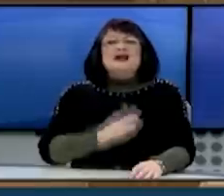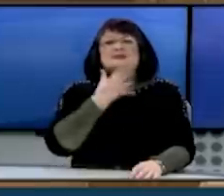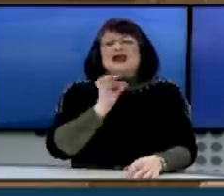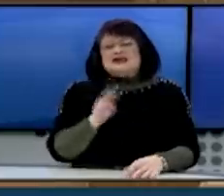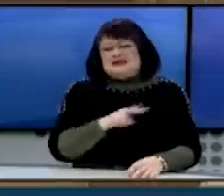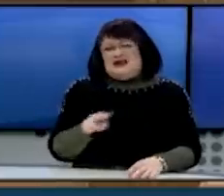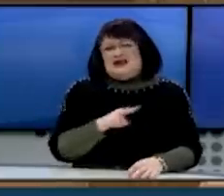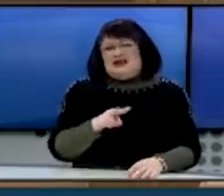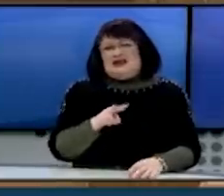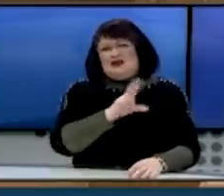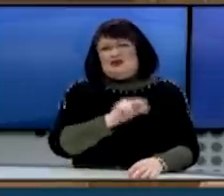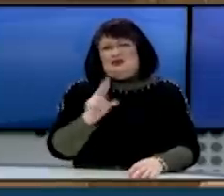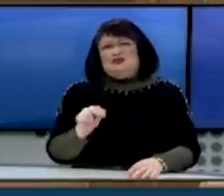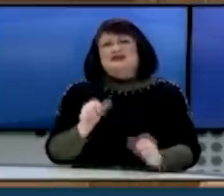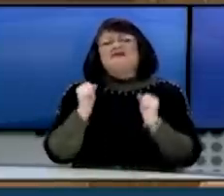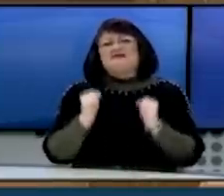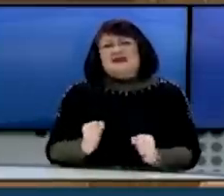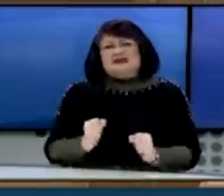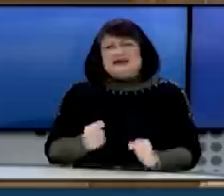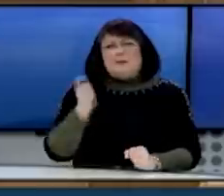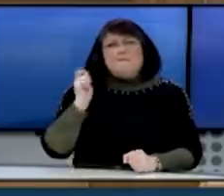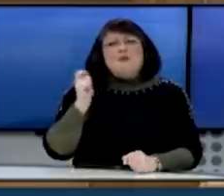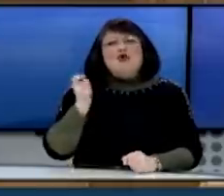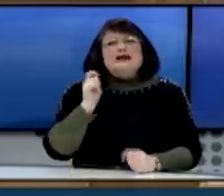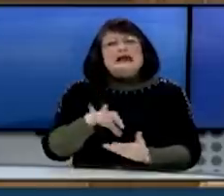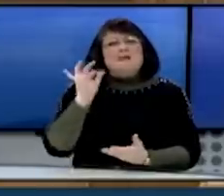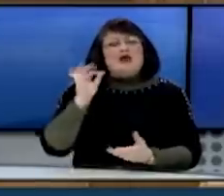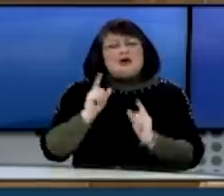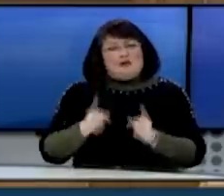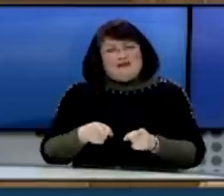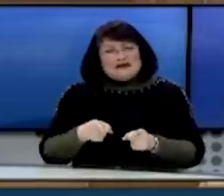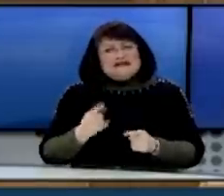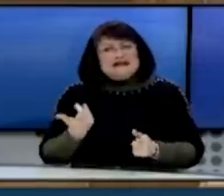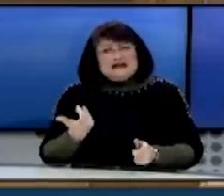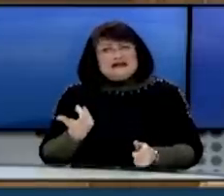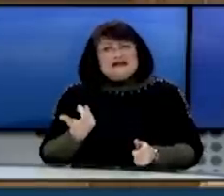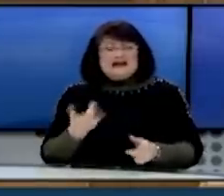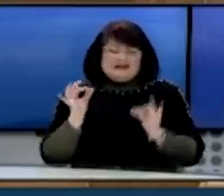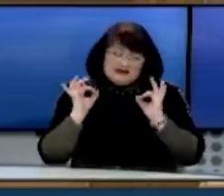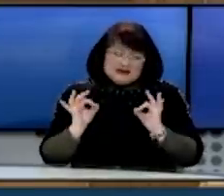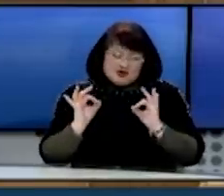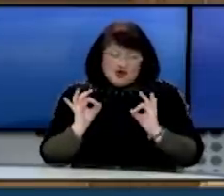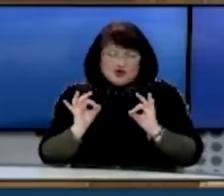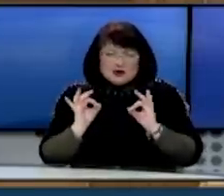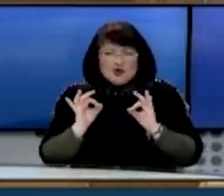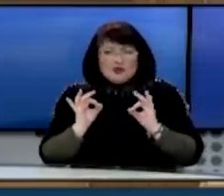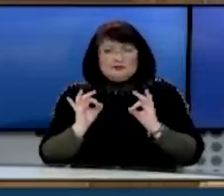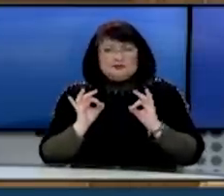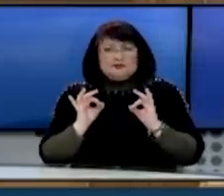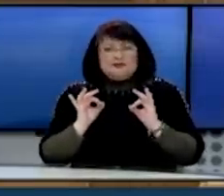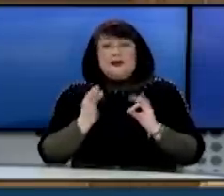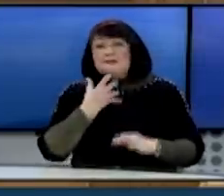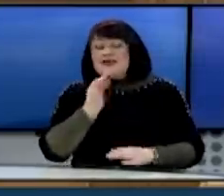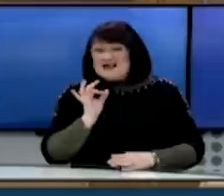και περισσότερο στις βασικές πολιτικές επιλογές σας, είναι απόλυτα φυσιολογικό να αρχίζετε